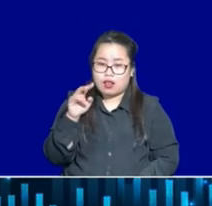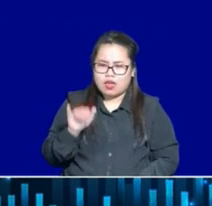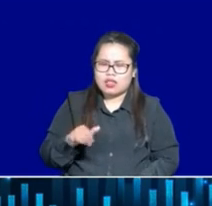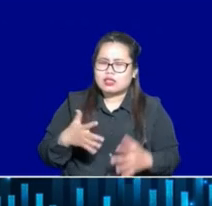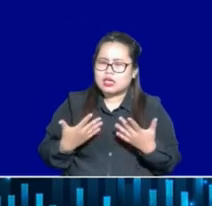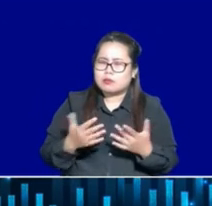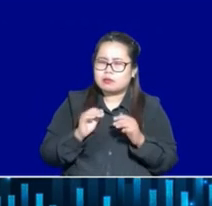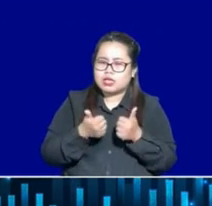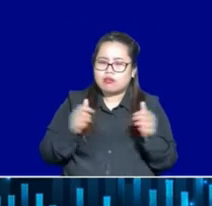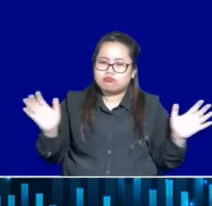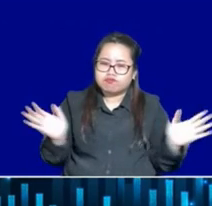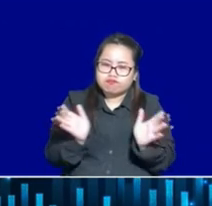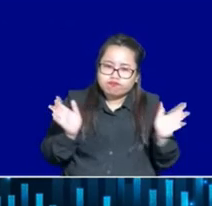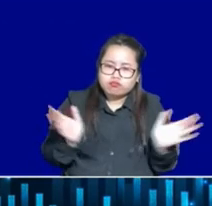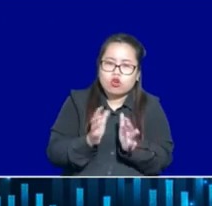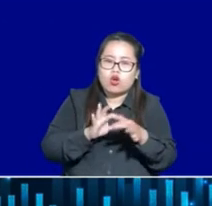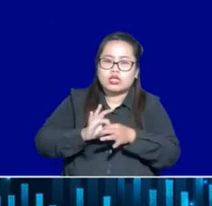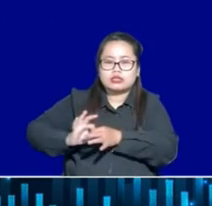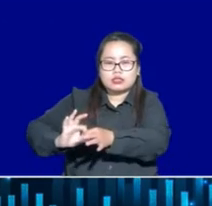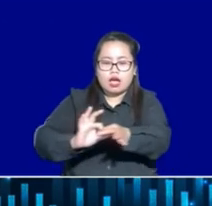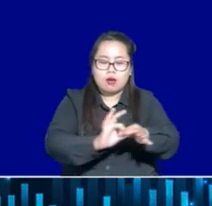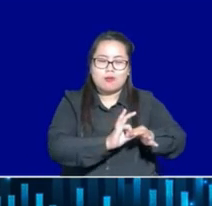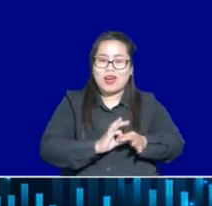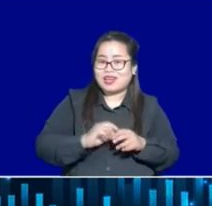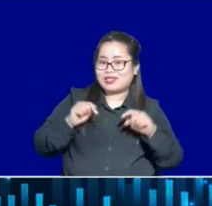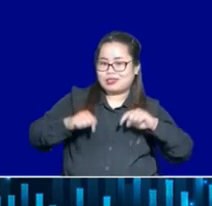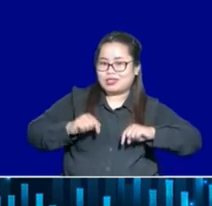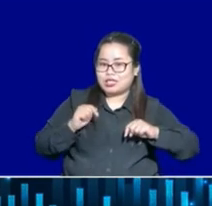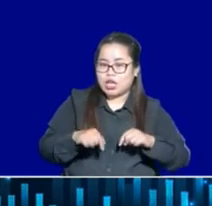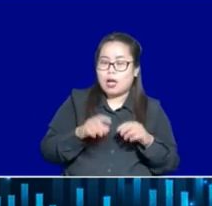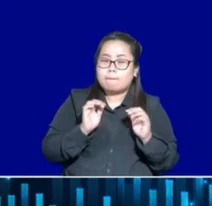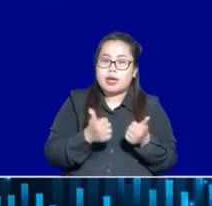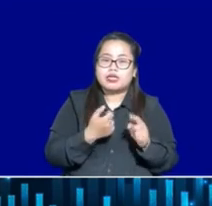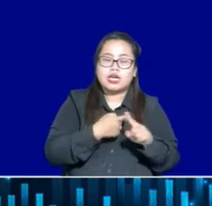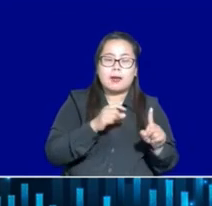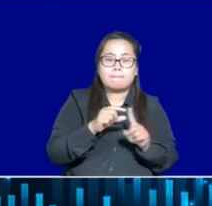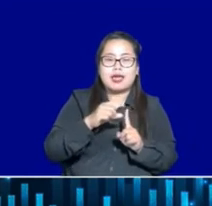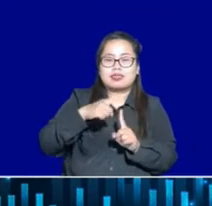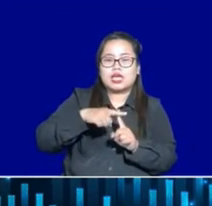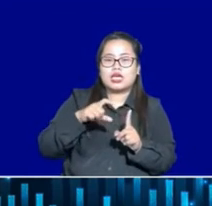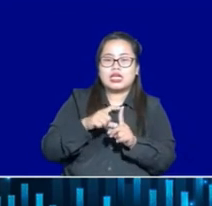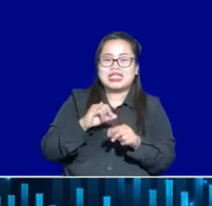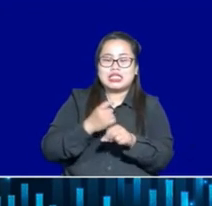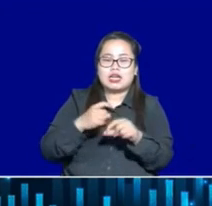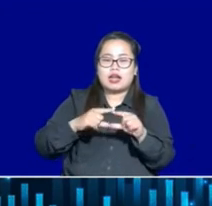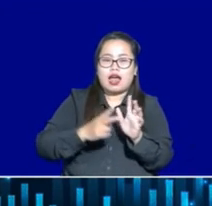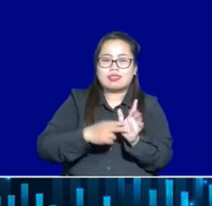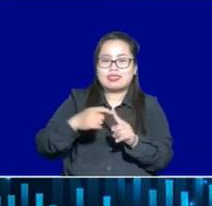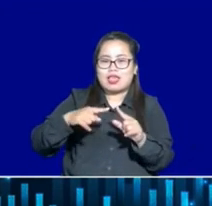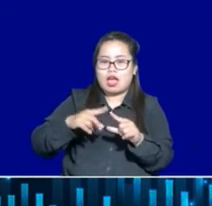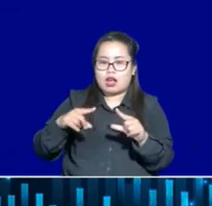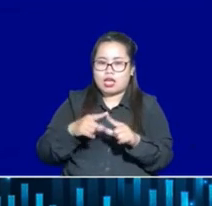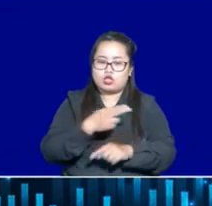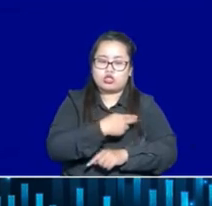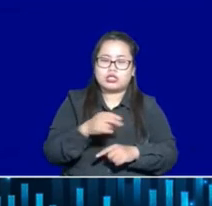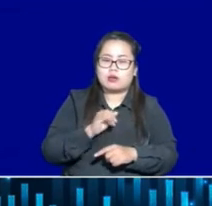mendorong kerjasama-kerjasama seperti ini, misalnya antara PT Dirgantara Indonesia dengan Institut Teknologi